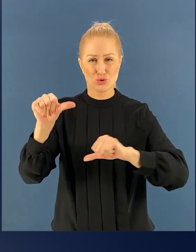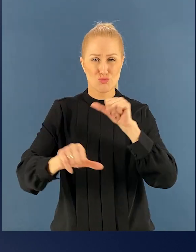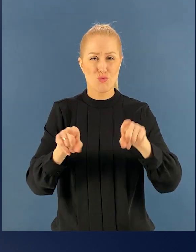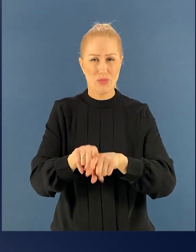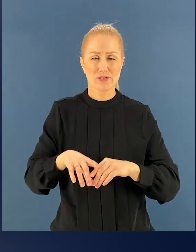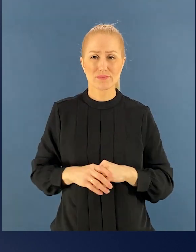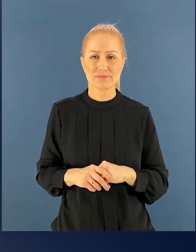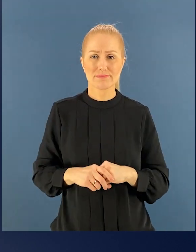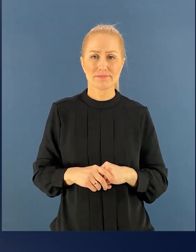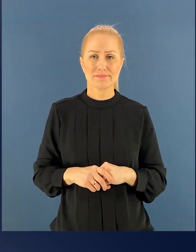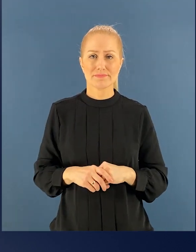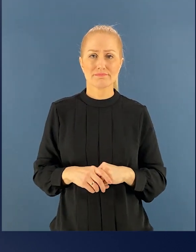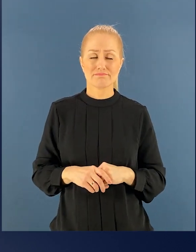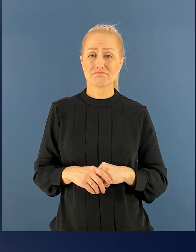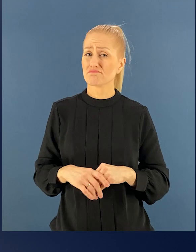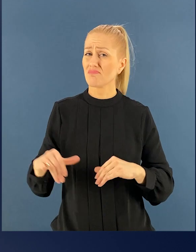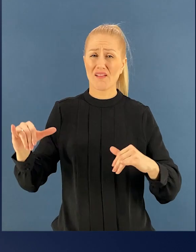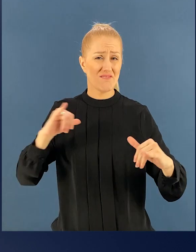Władza całkowicie się zdewaluowała